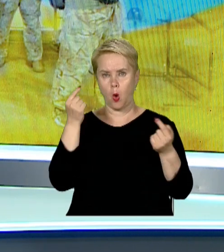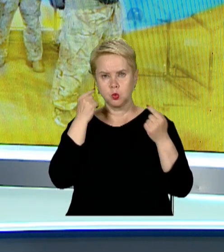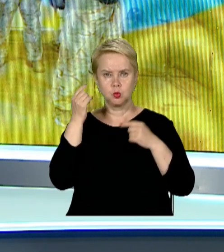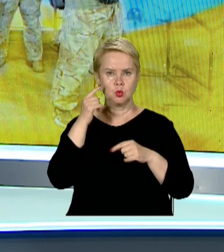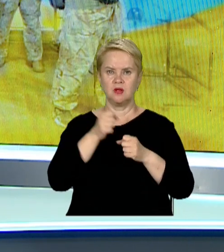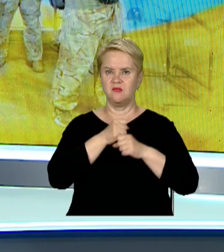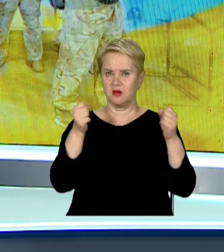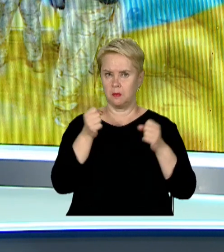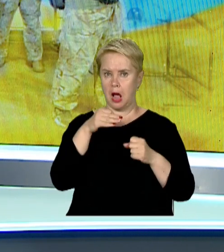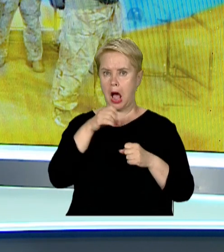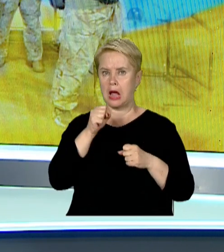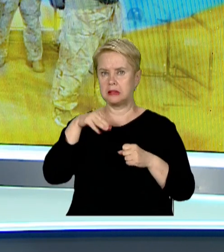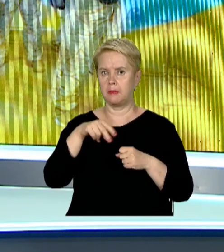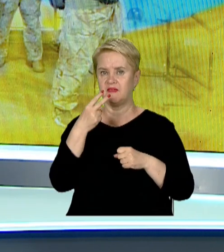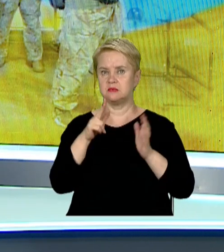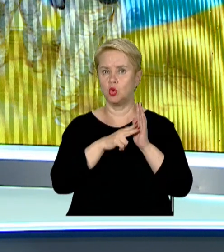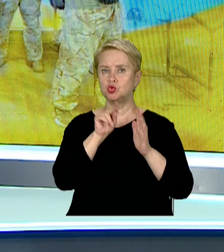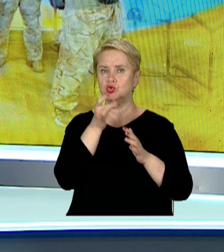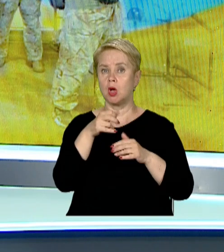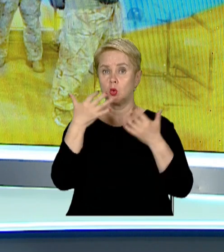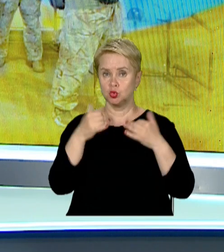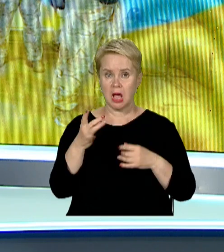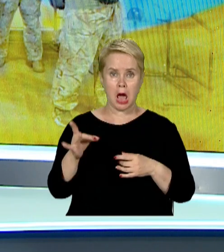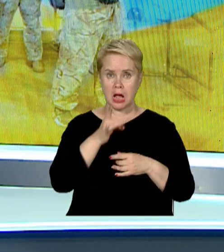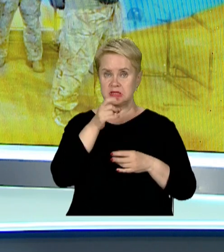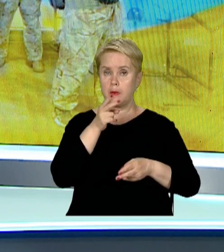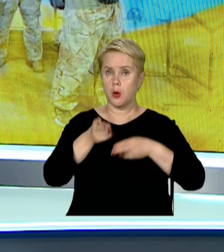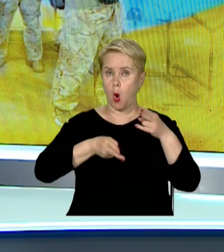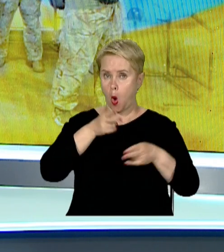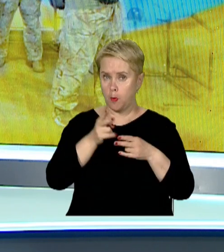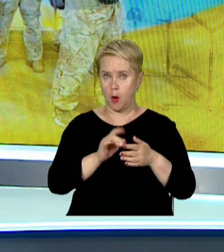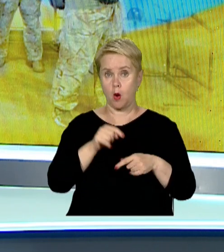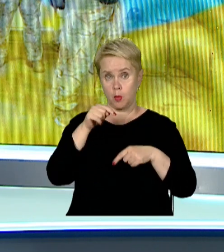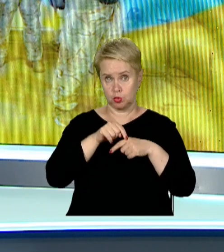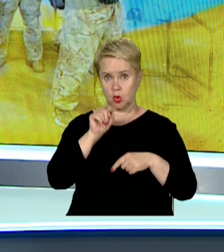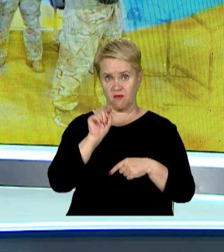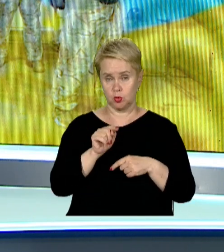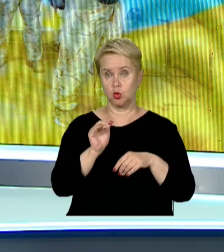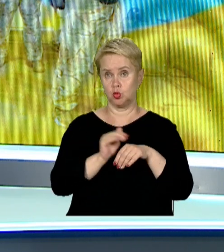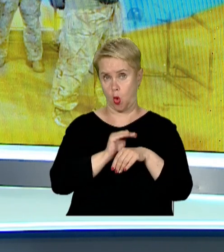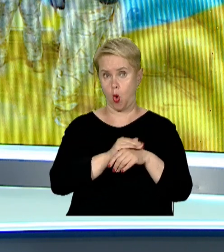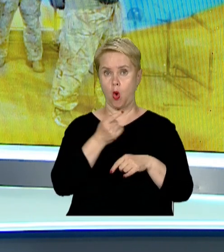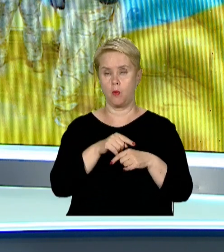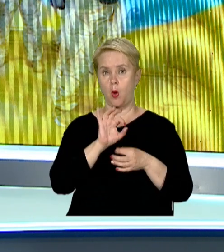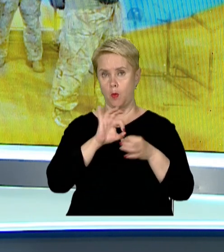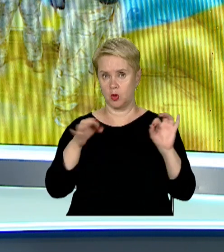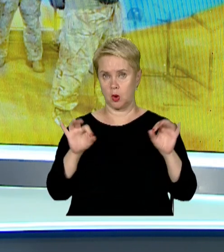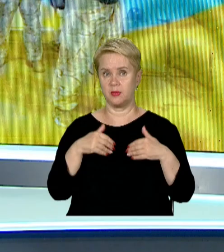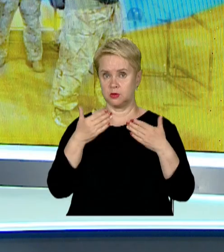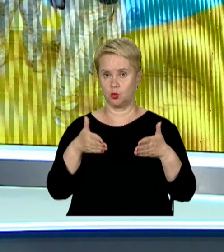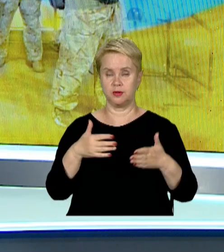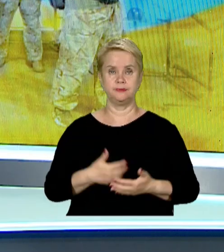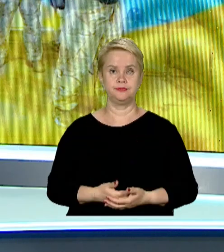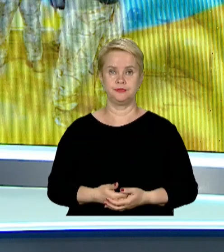час вибуху в АТП 28 червня. Їх вже кілька разів прооперували, почуваються вони добре. Подробиці у